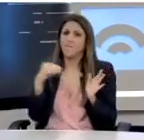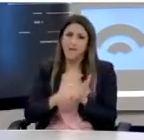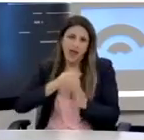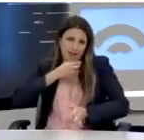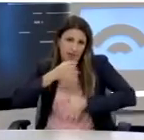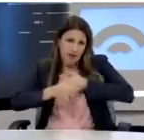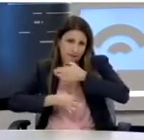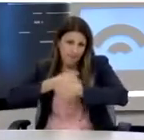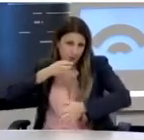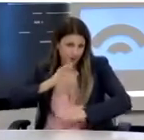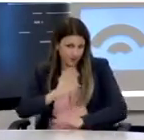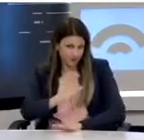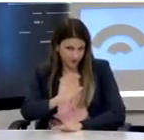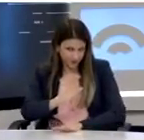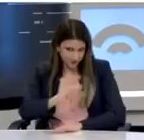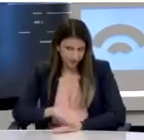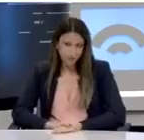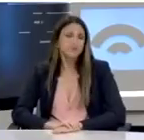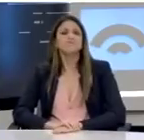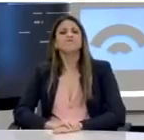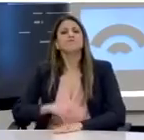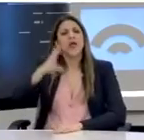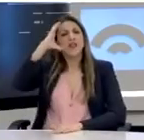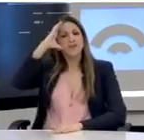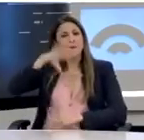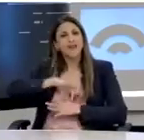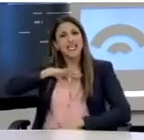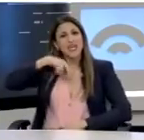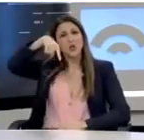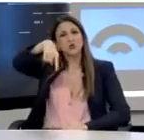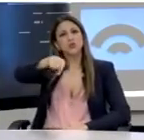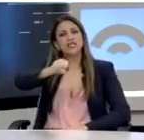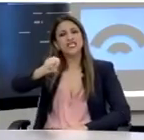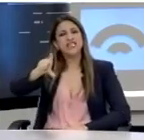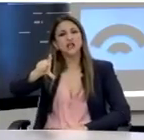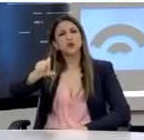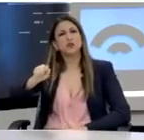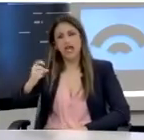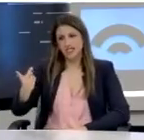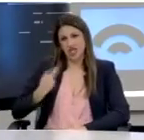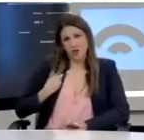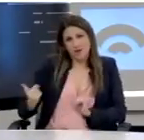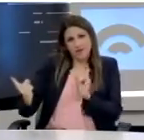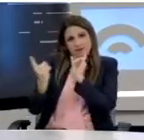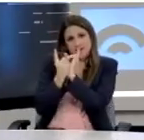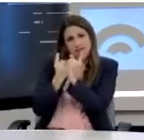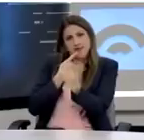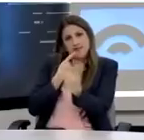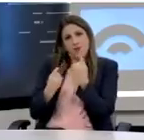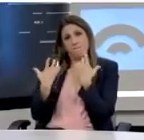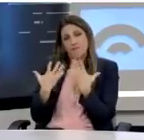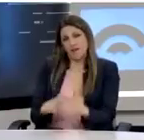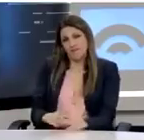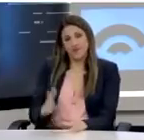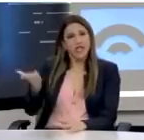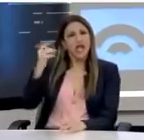Τασούλας? Κύριε Τασούλα, είχαμε κάνει ένα διάλογο γι' αυτό. Θα το πω με σωστό τρόπο αυτή τη φορά. Ο Ευάγγελος